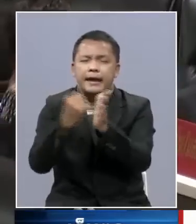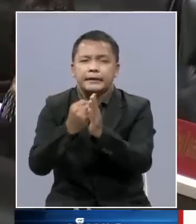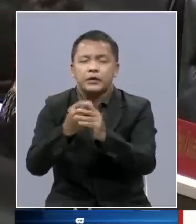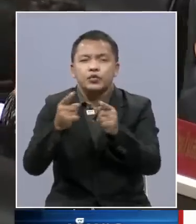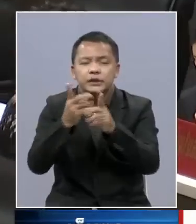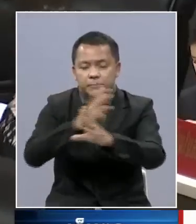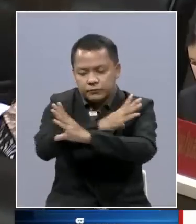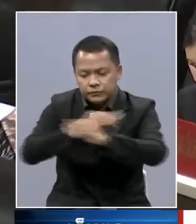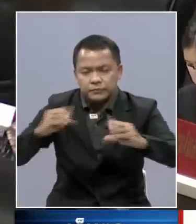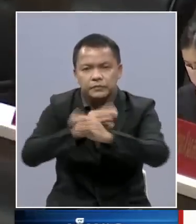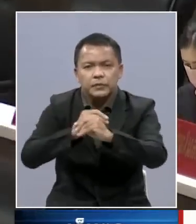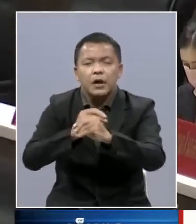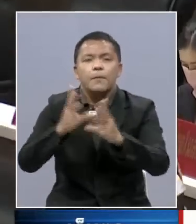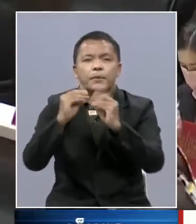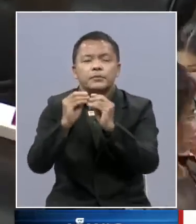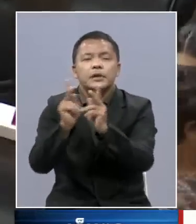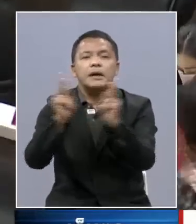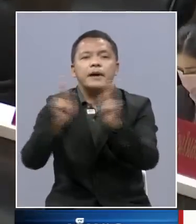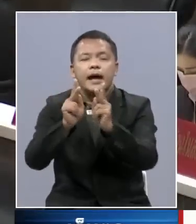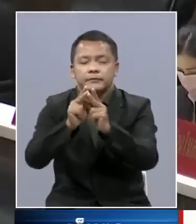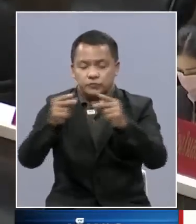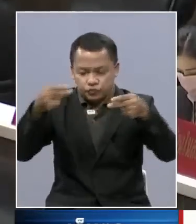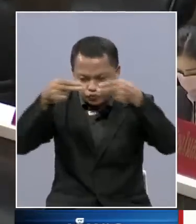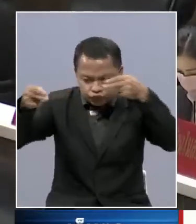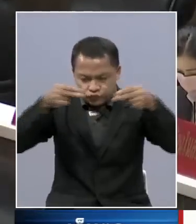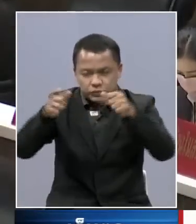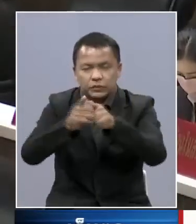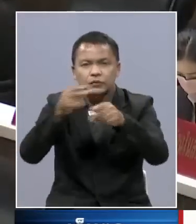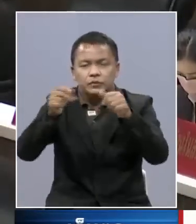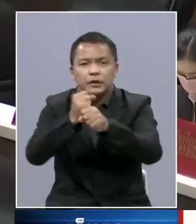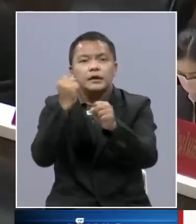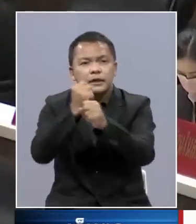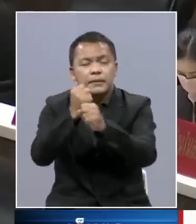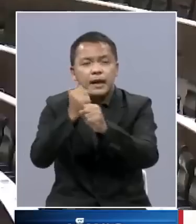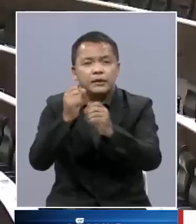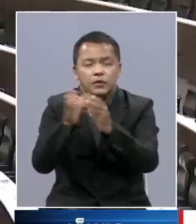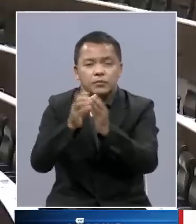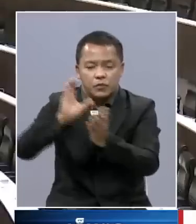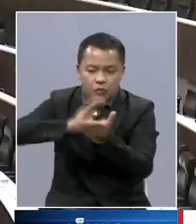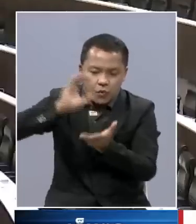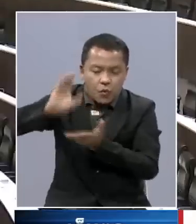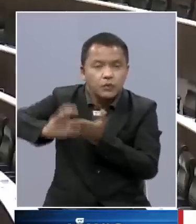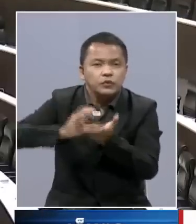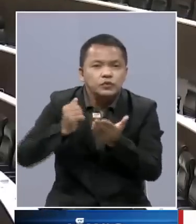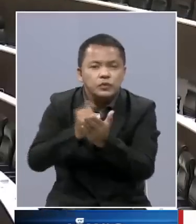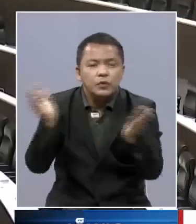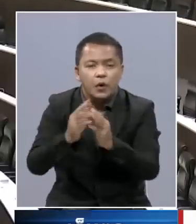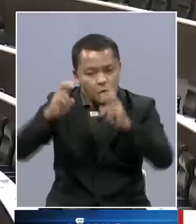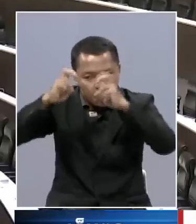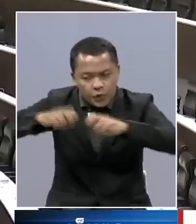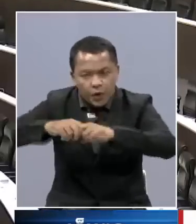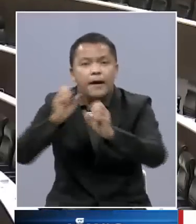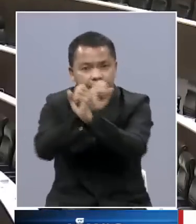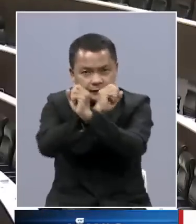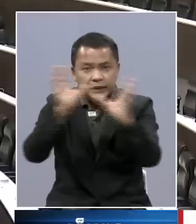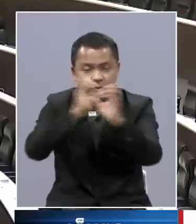ายทอดการประชุมคณะกรรมการทุกคณะส่งเสริมการทำงานของสำนักงบประมาณนะฮะให้มีการวิเคราะห์มีความโปร่ง